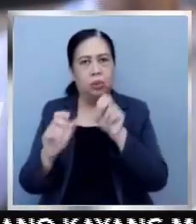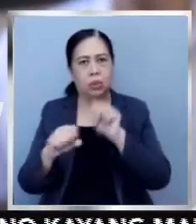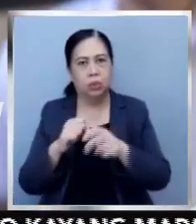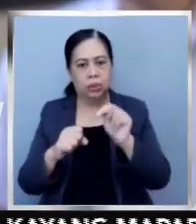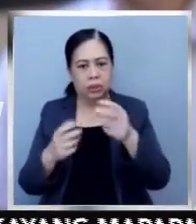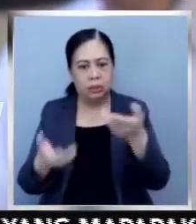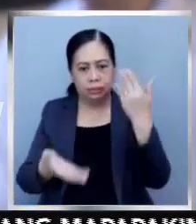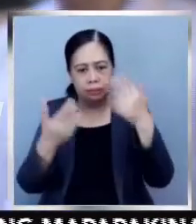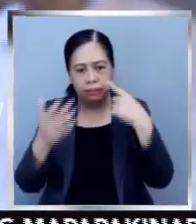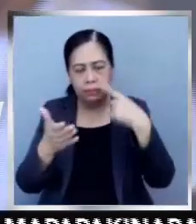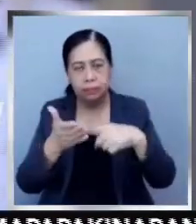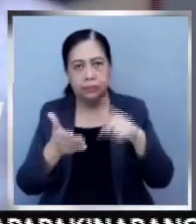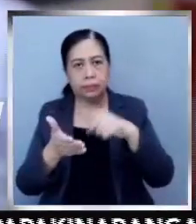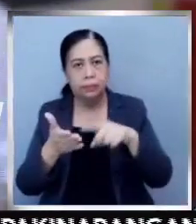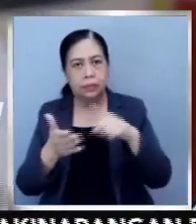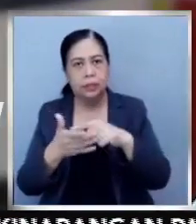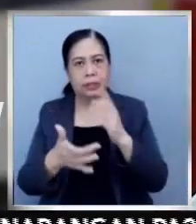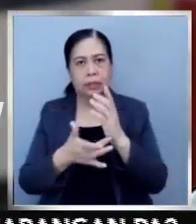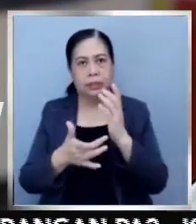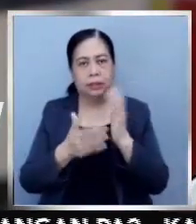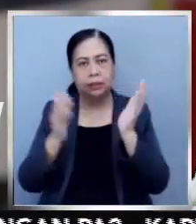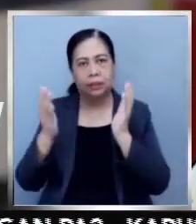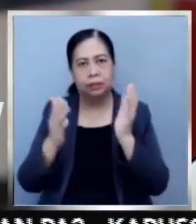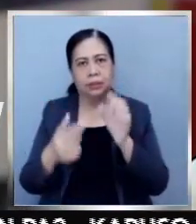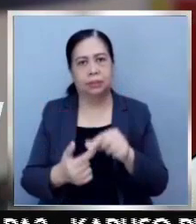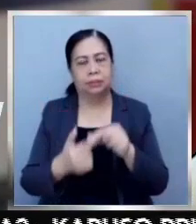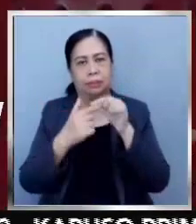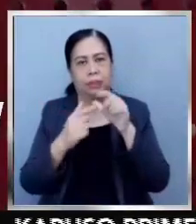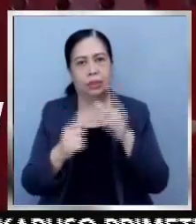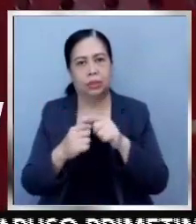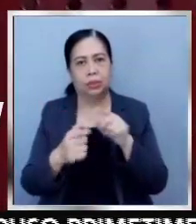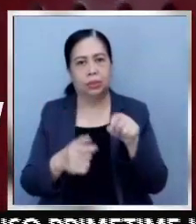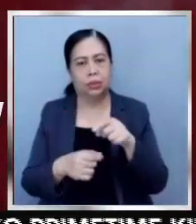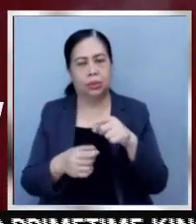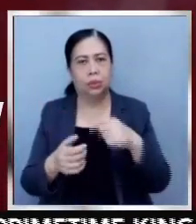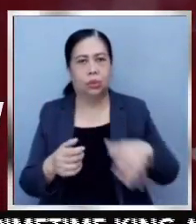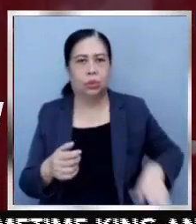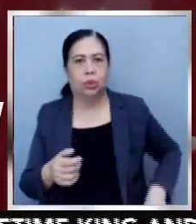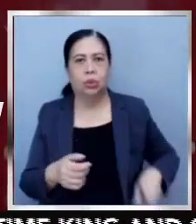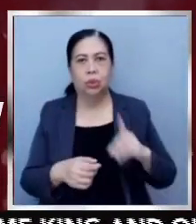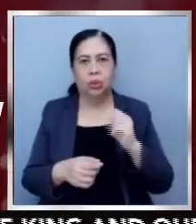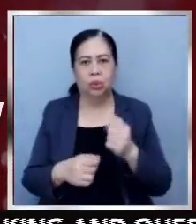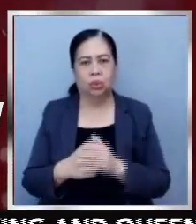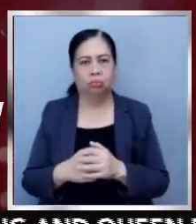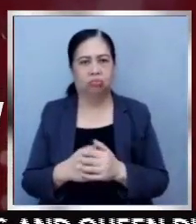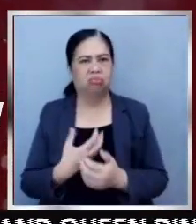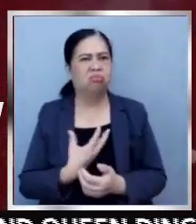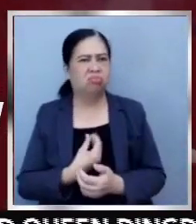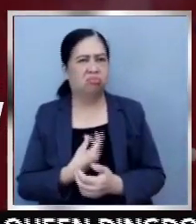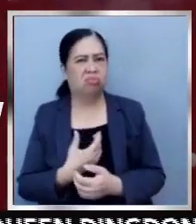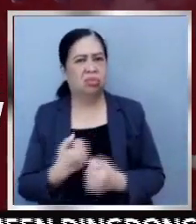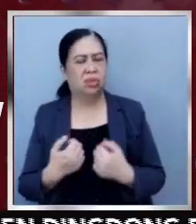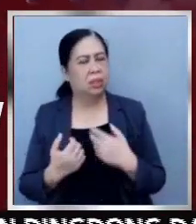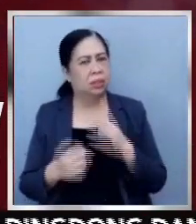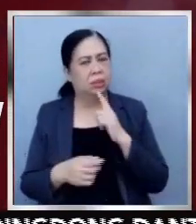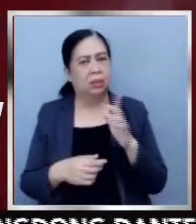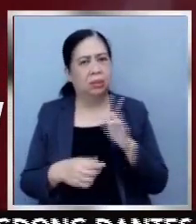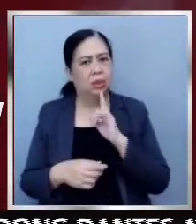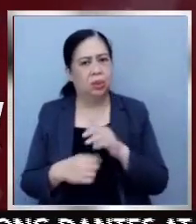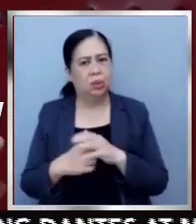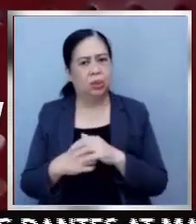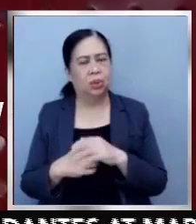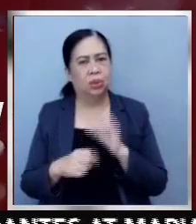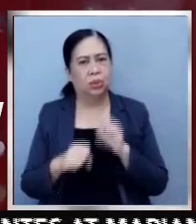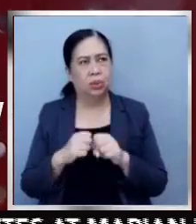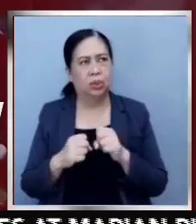mga technical services, lalong-lalo na po yung EOD K-9 units. Nakakatakot, promise. Kaya parang reassuring